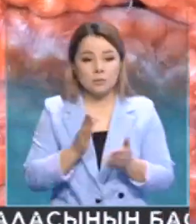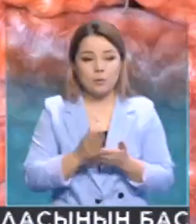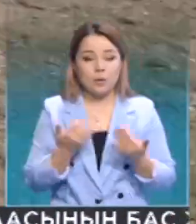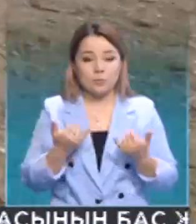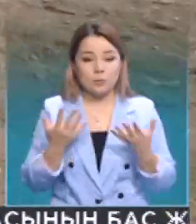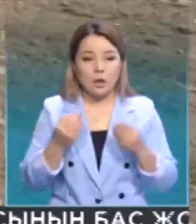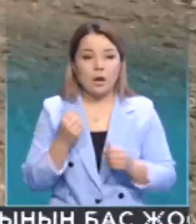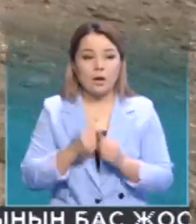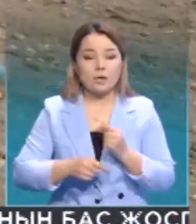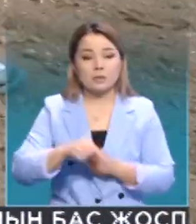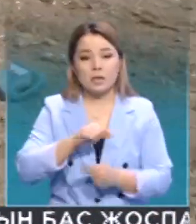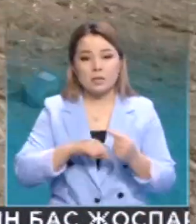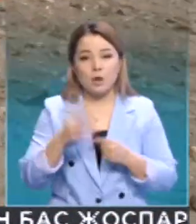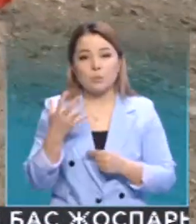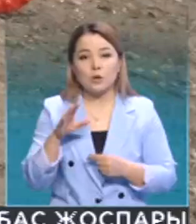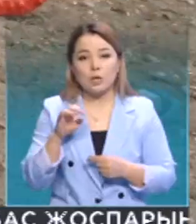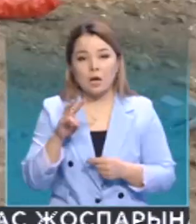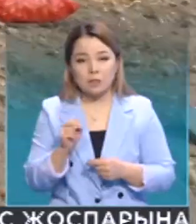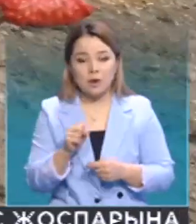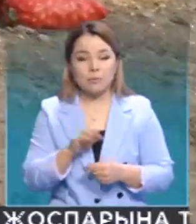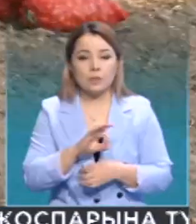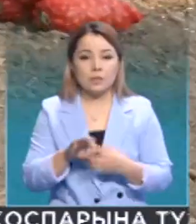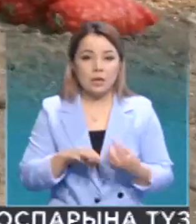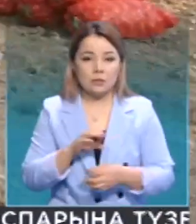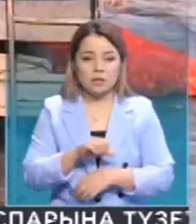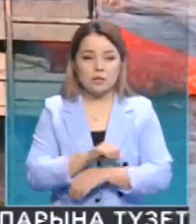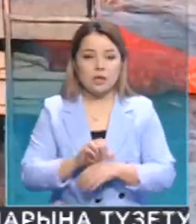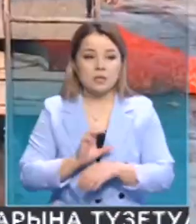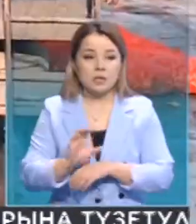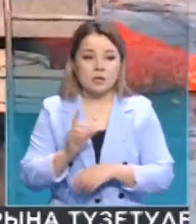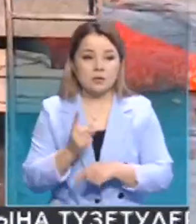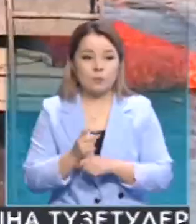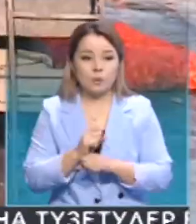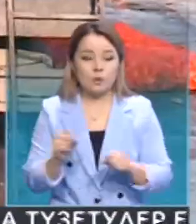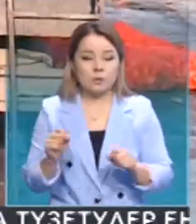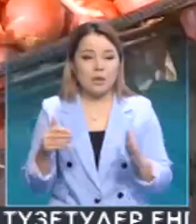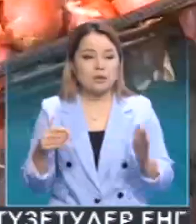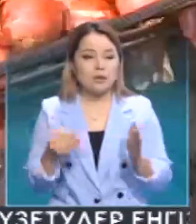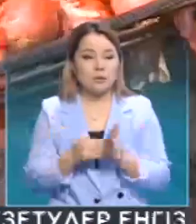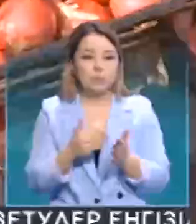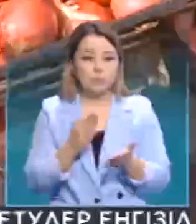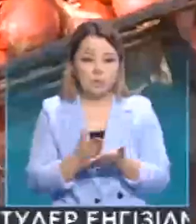кетейік, әр кәсіпкерге 500 тоннадан артық өнімді шетке шығармайтындай лимит қойылады.